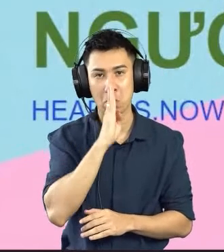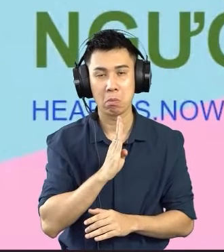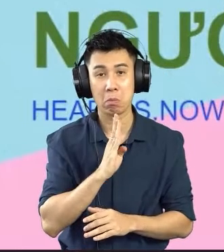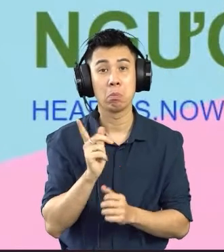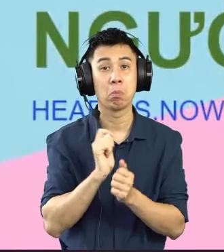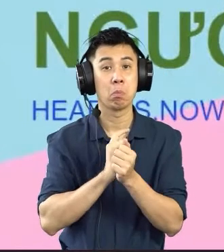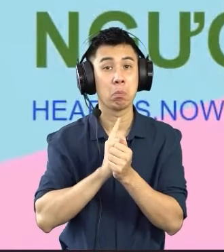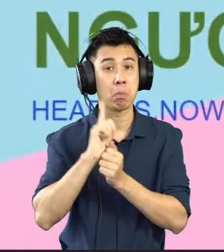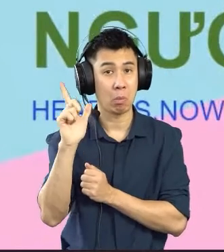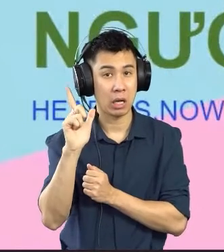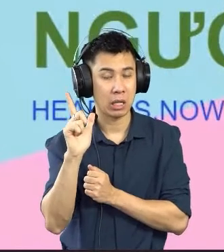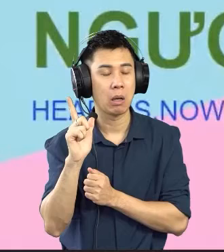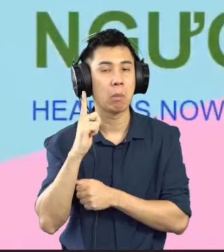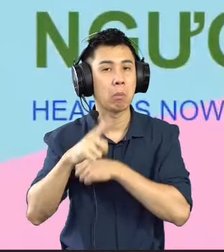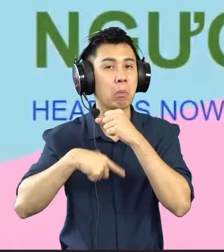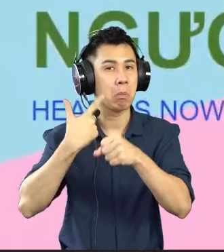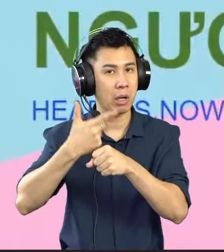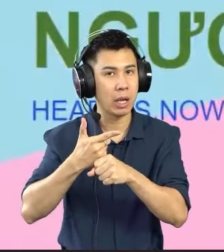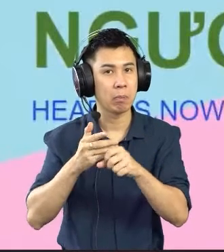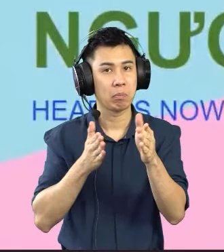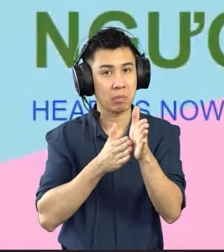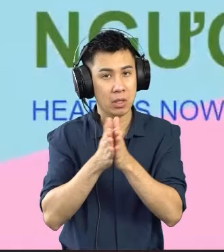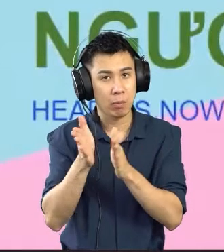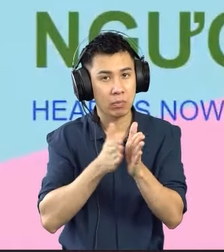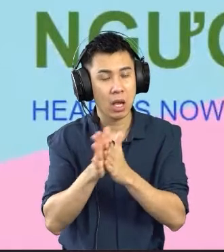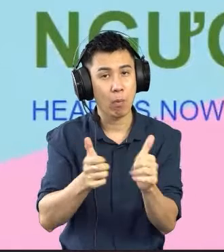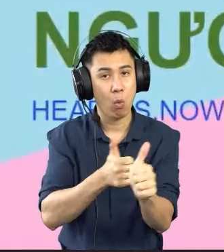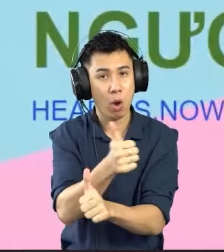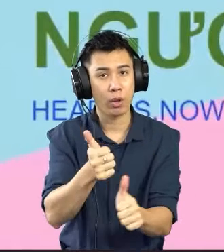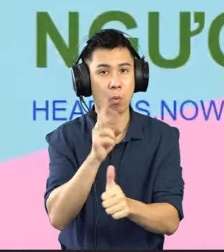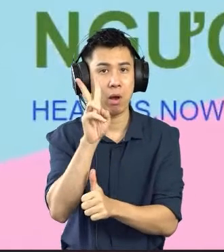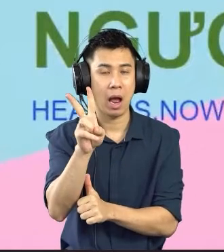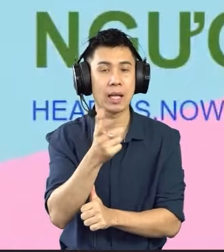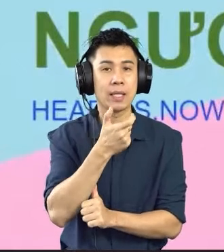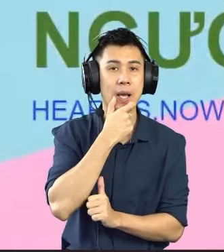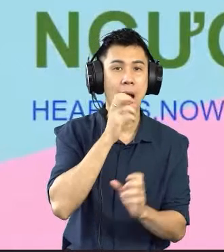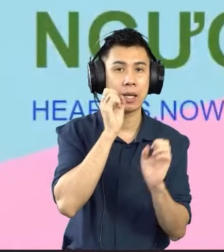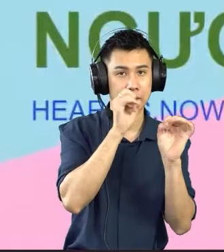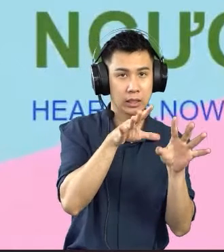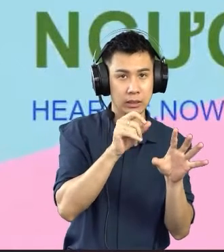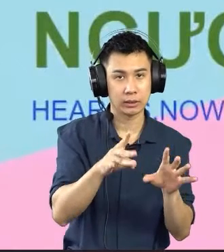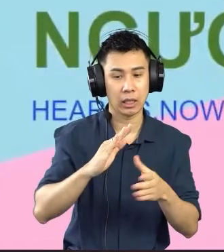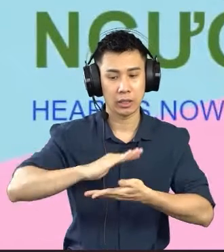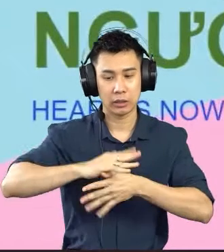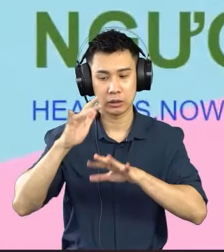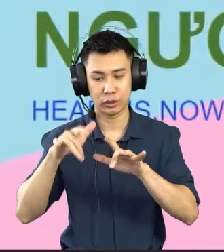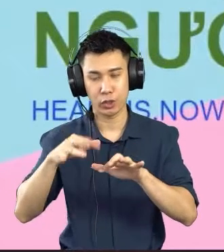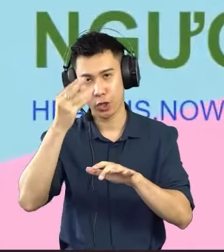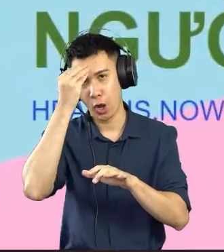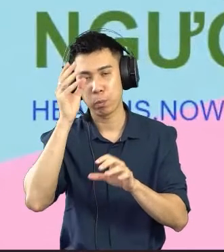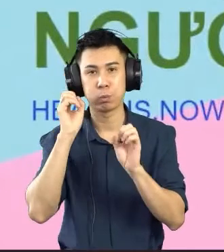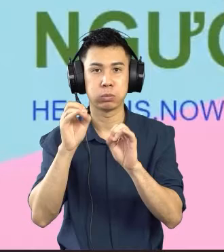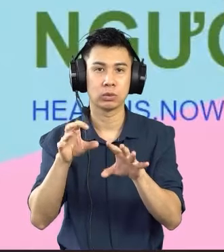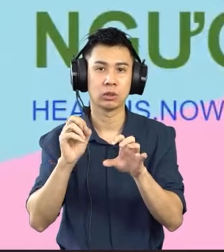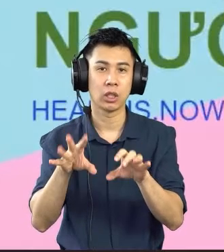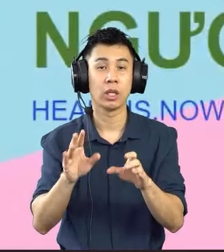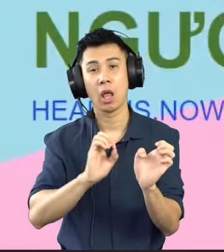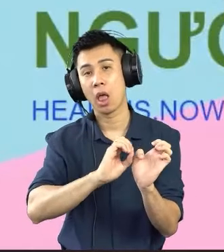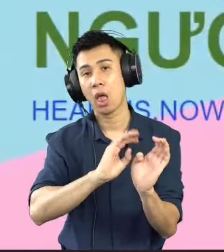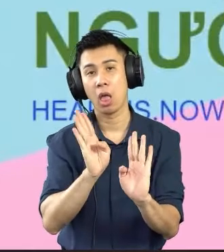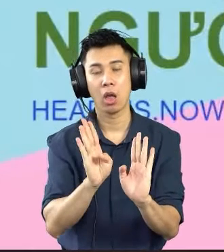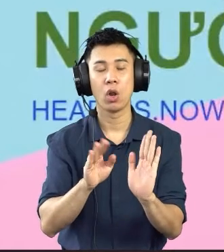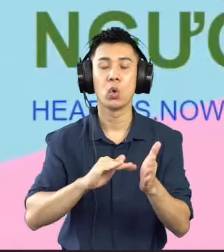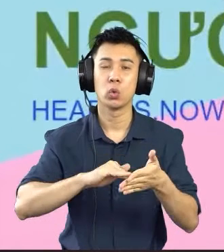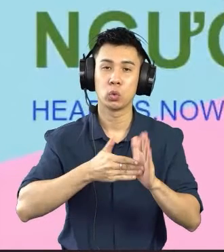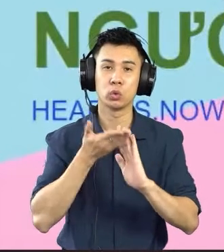Now vẫn đang từng bước hoàn thành sứ mệnh này, chủ yếu qua hai hoạt động chính, đó là giảng dạy tiếng Anh và giảng dạy tin học cho các em khiếm thính với mong muốn trang bị cho các em hành trang cho nghề nghiệp tương